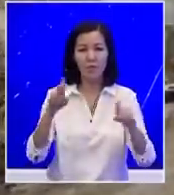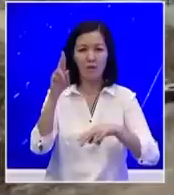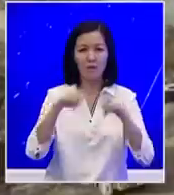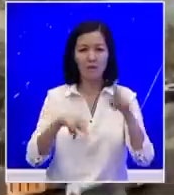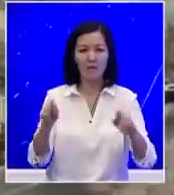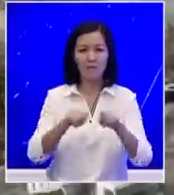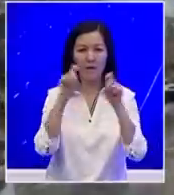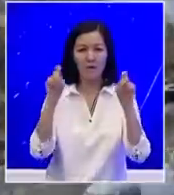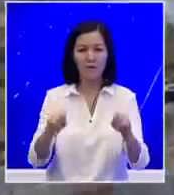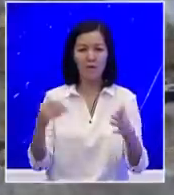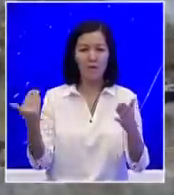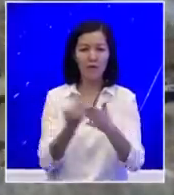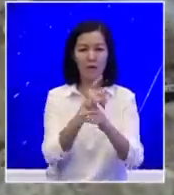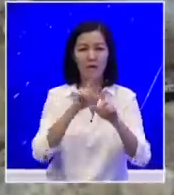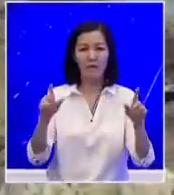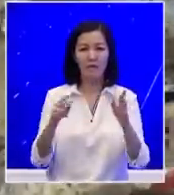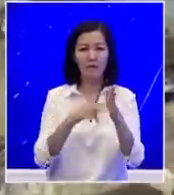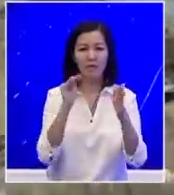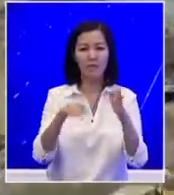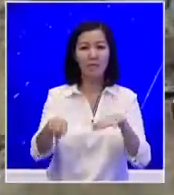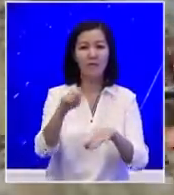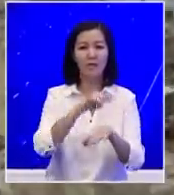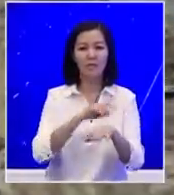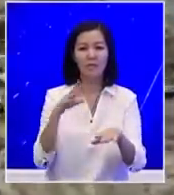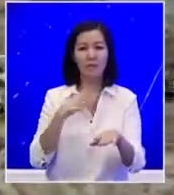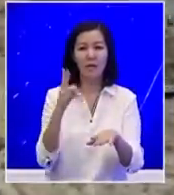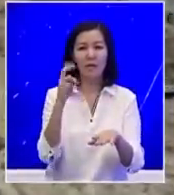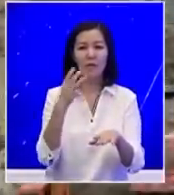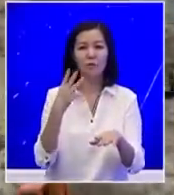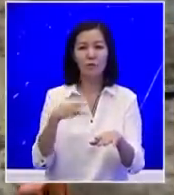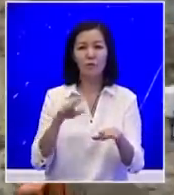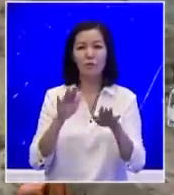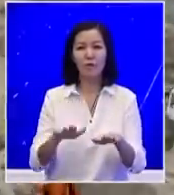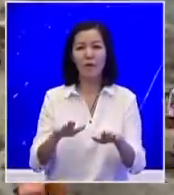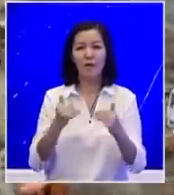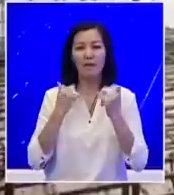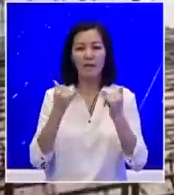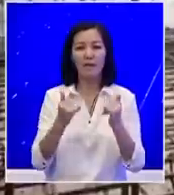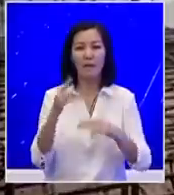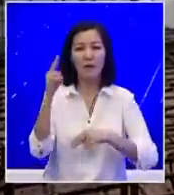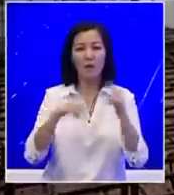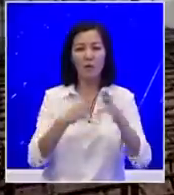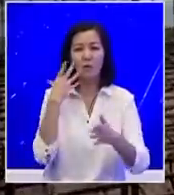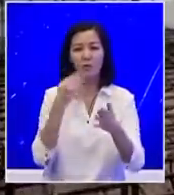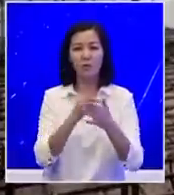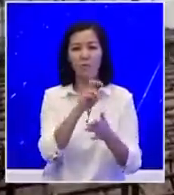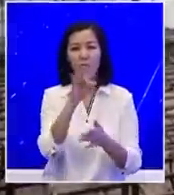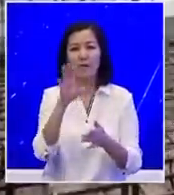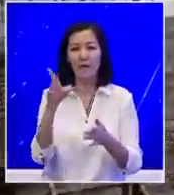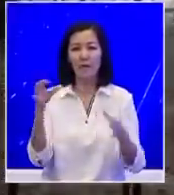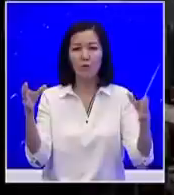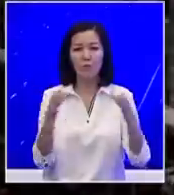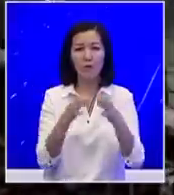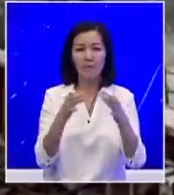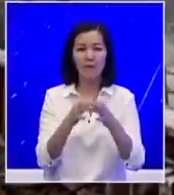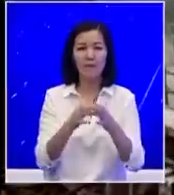салып шықты. Жаңа нысан аумағы 7000 шаршы метр. 200 орынға шақталған. Құрылысы отандық BI Group компаниясына